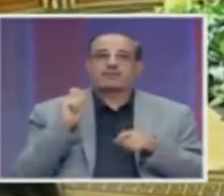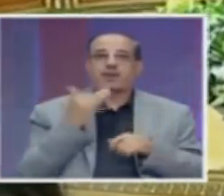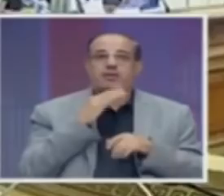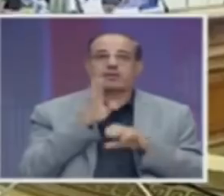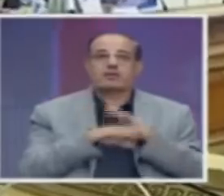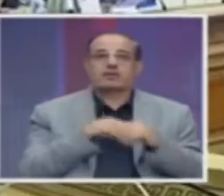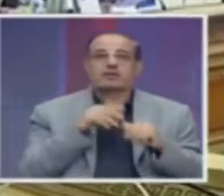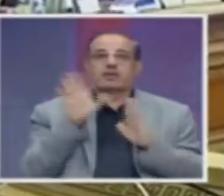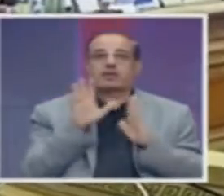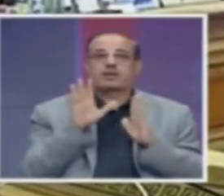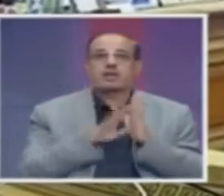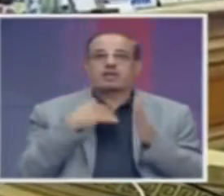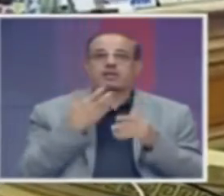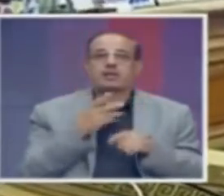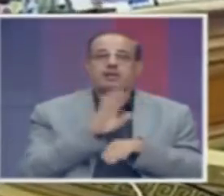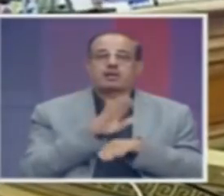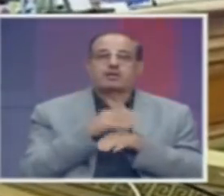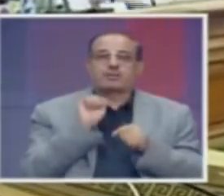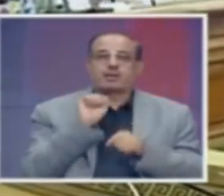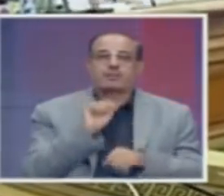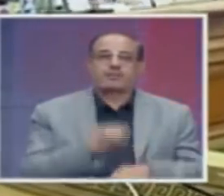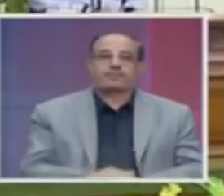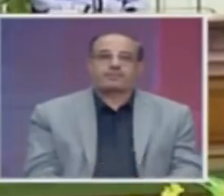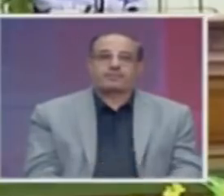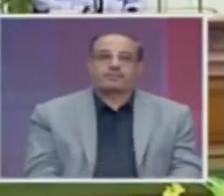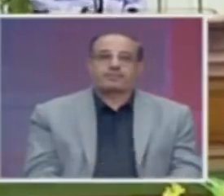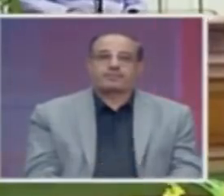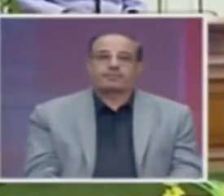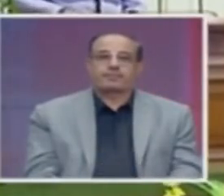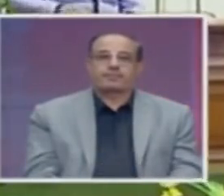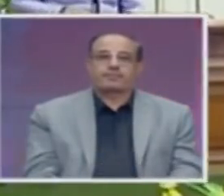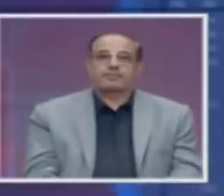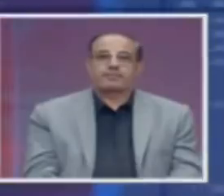بالإسراع في إعداد التشريعات المطلوبة لتلك الخطة.